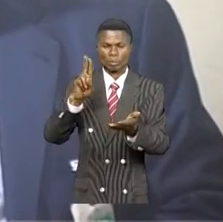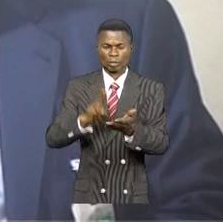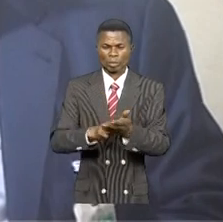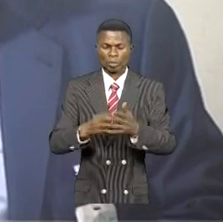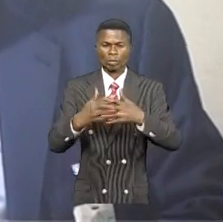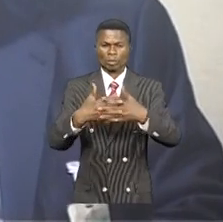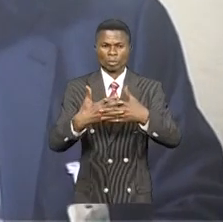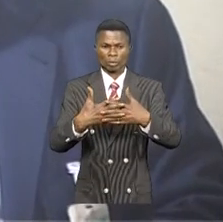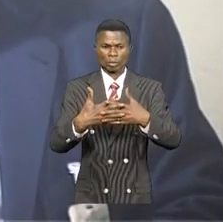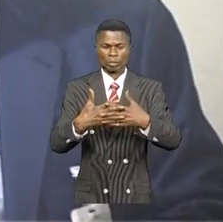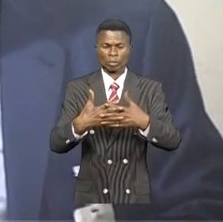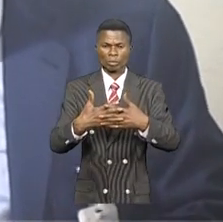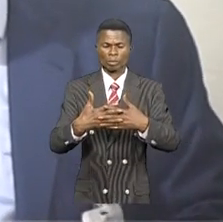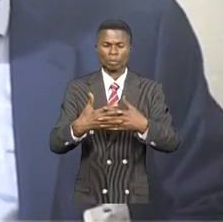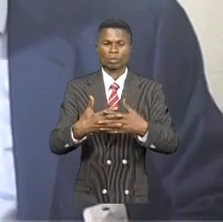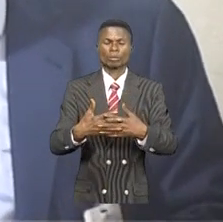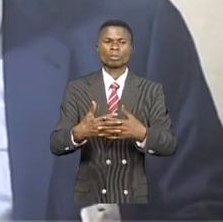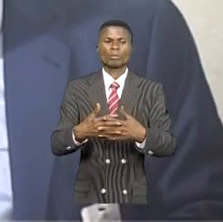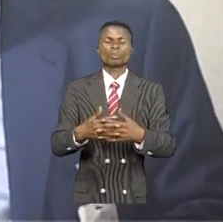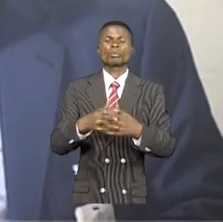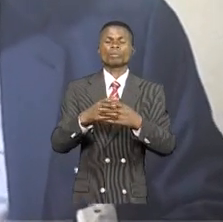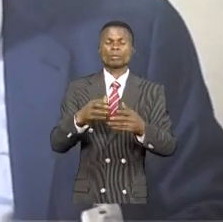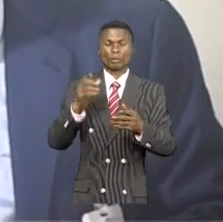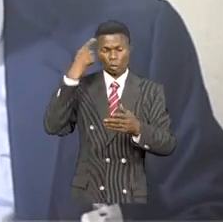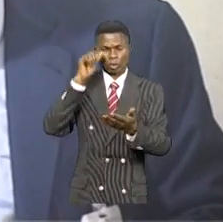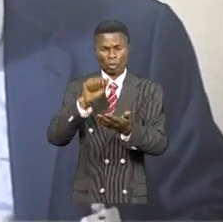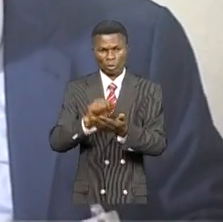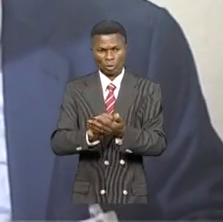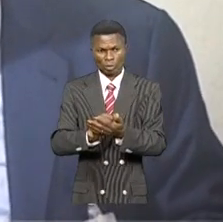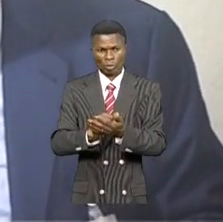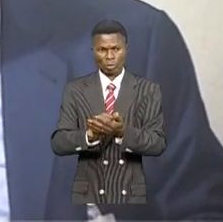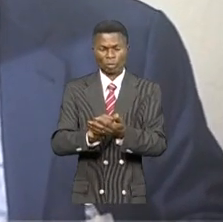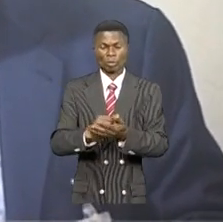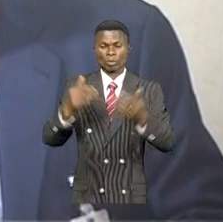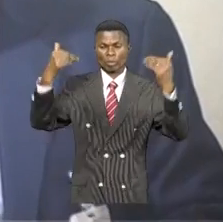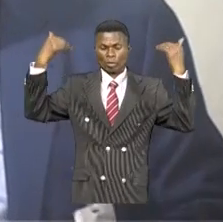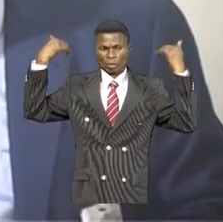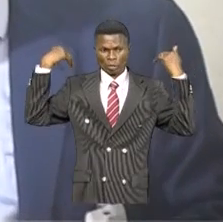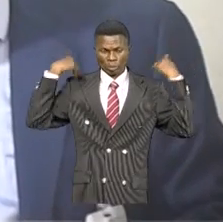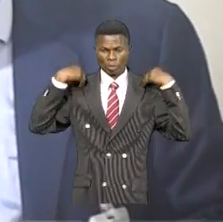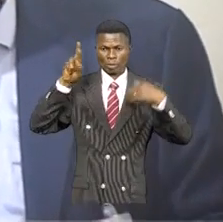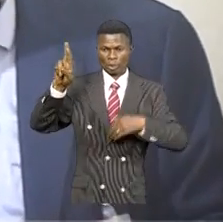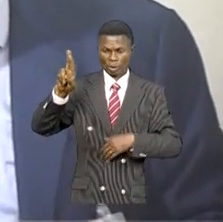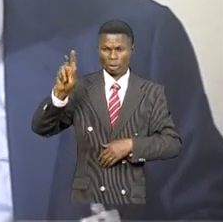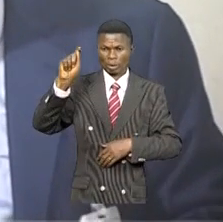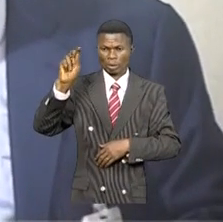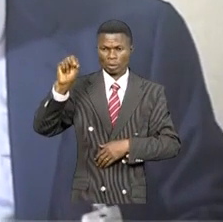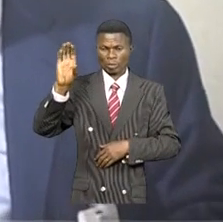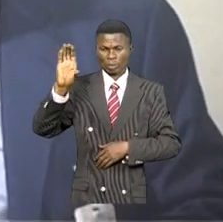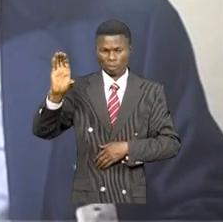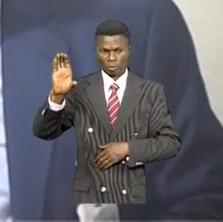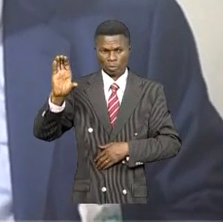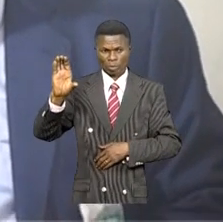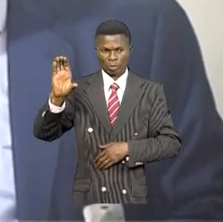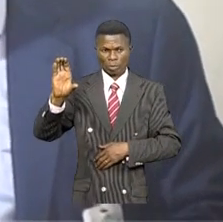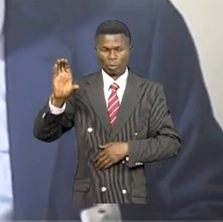partenariat. Contacté à ce propos, les autorités de la RTNC n'ont pas hésité